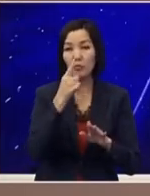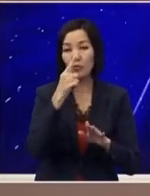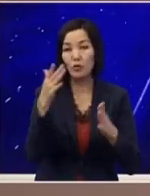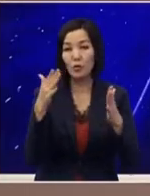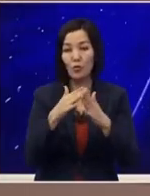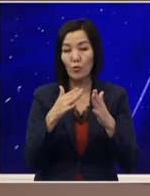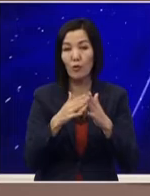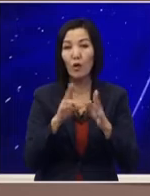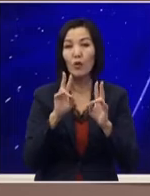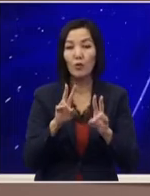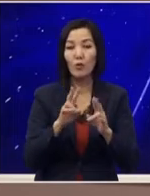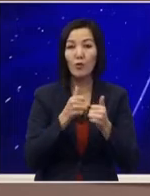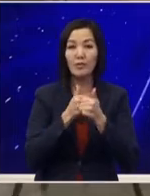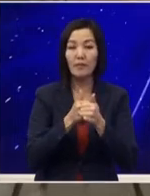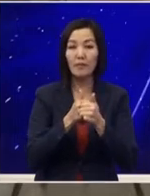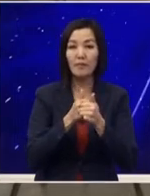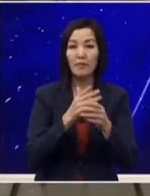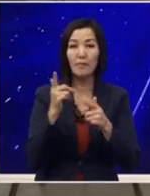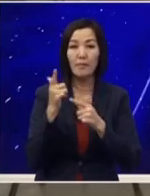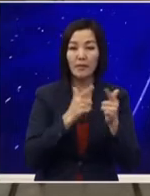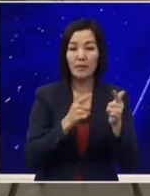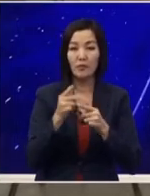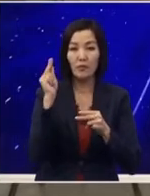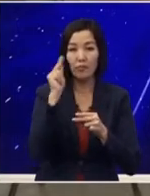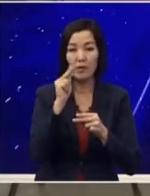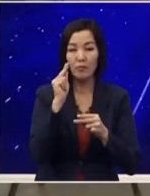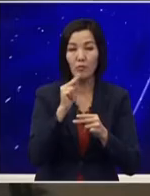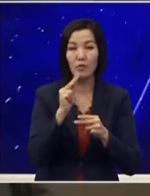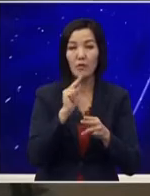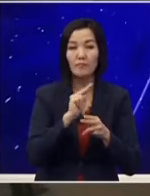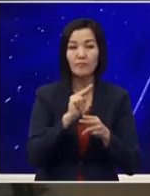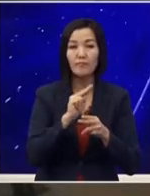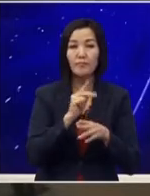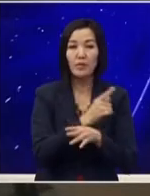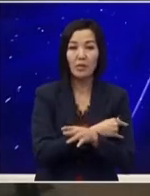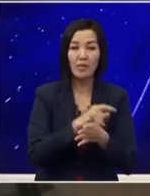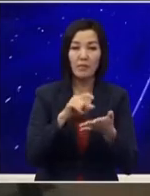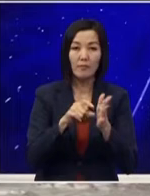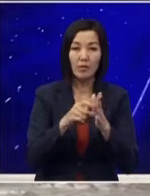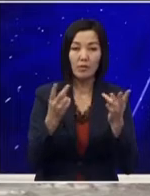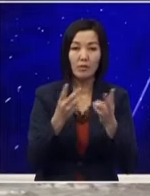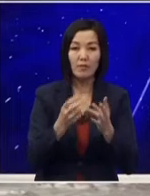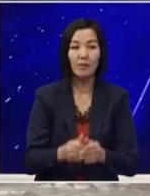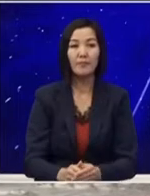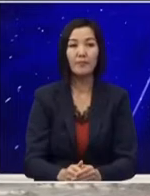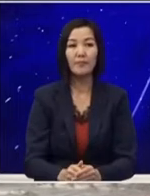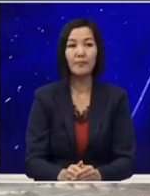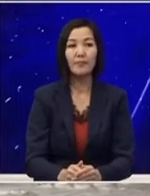но заместитель акима дал задание быть готовым к работе в прежнем штатном режиме.